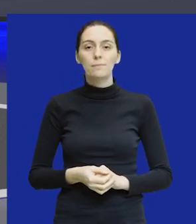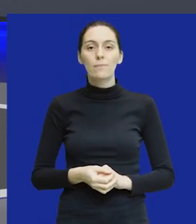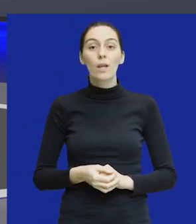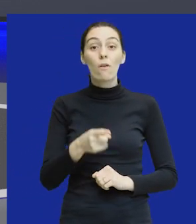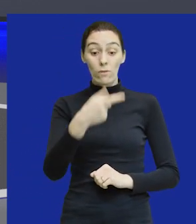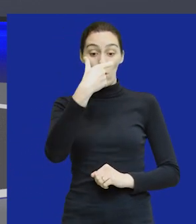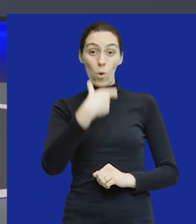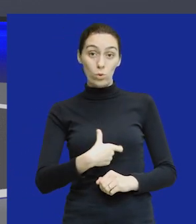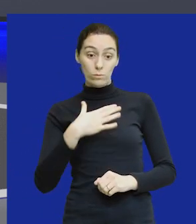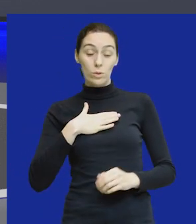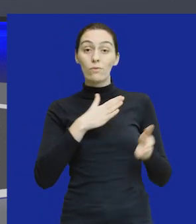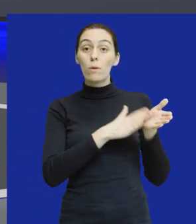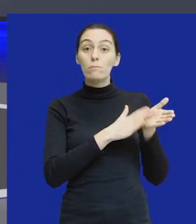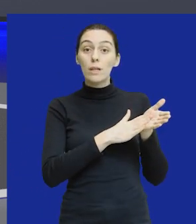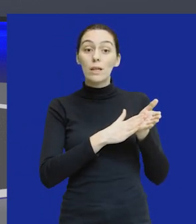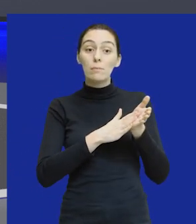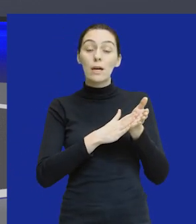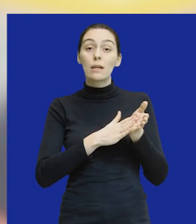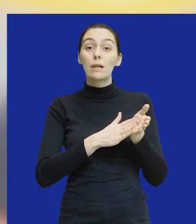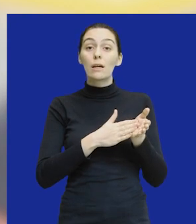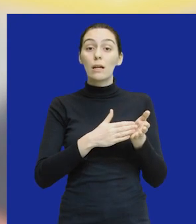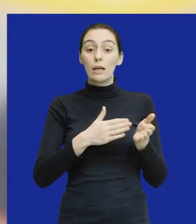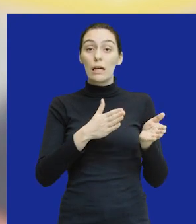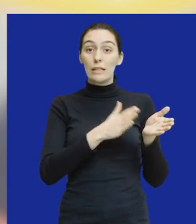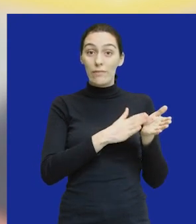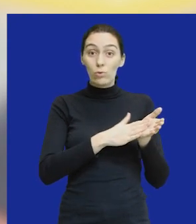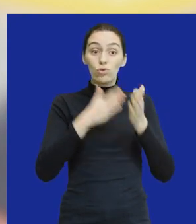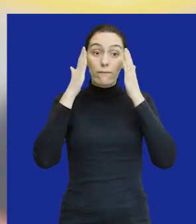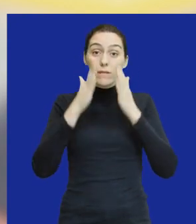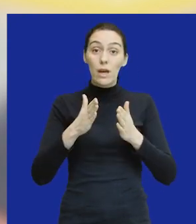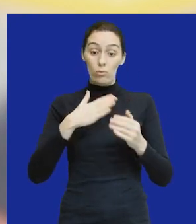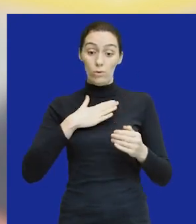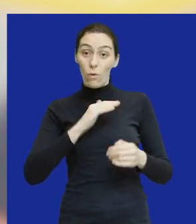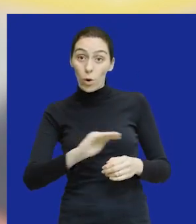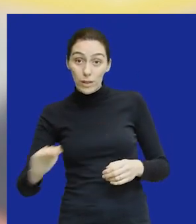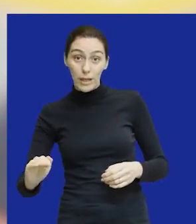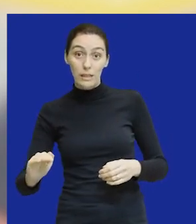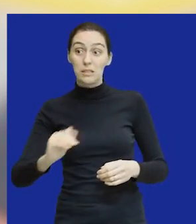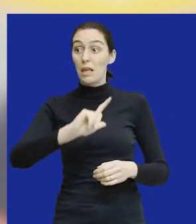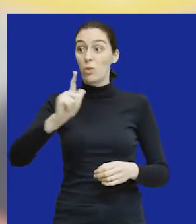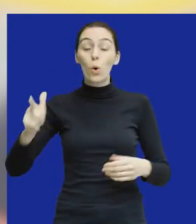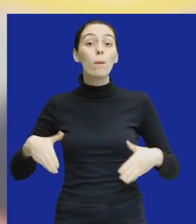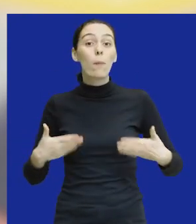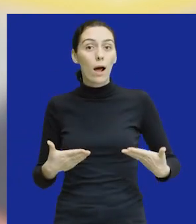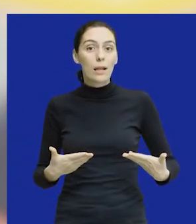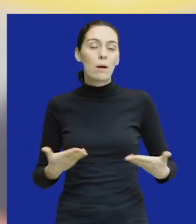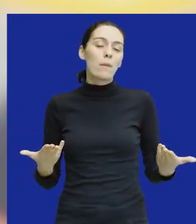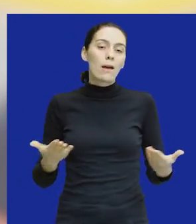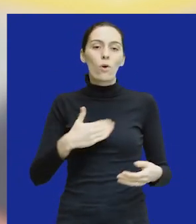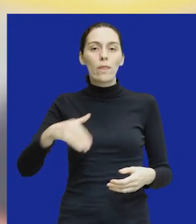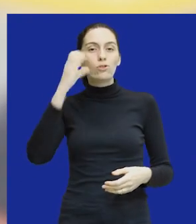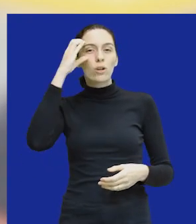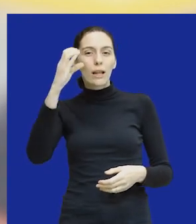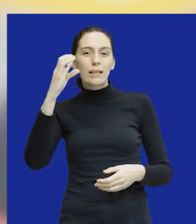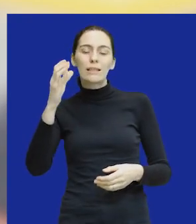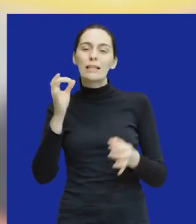ne svjedočite samo vjeru svoje djece, nego i drugim mladima. Pa evo, naše gledatelje sigurno